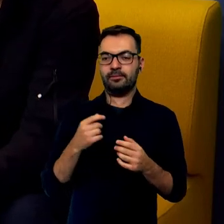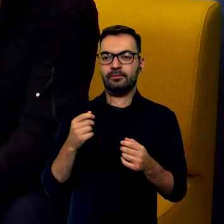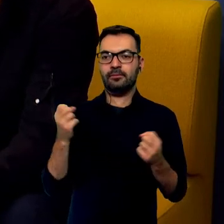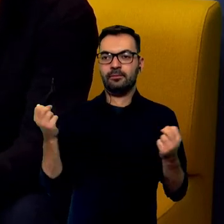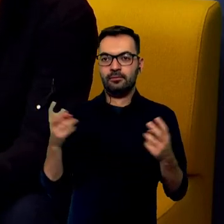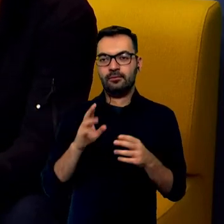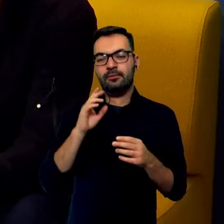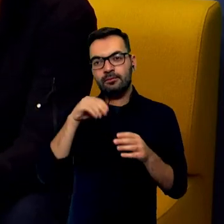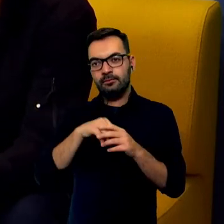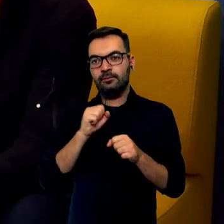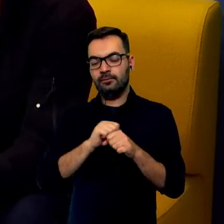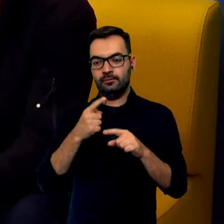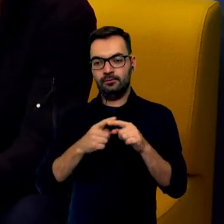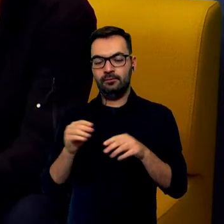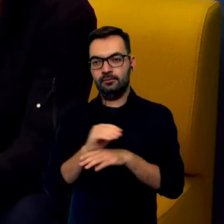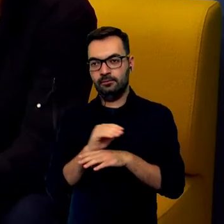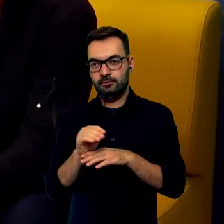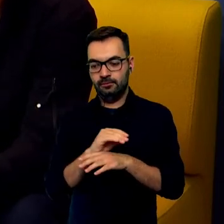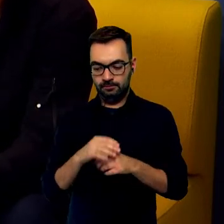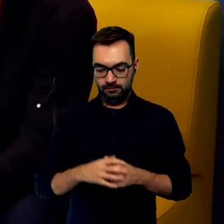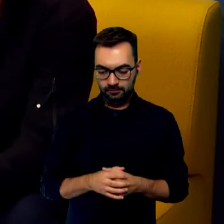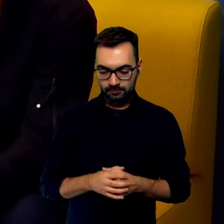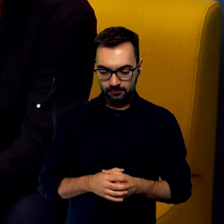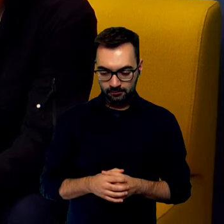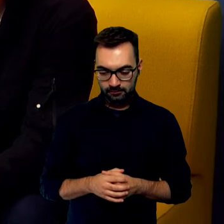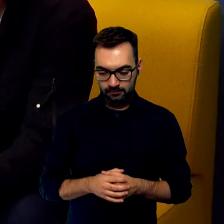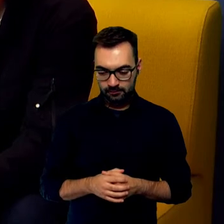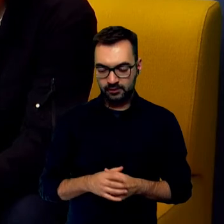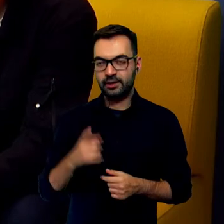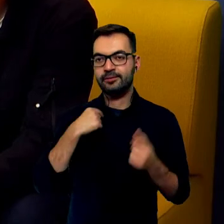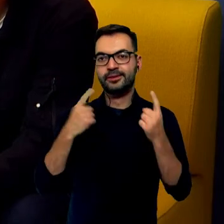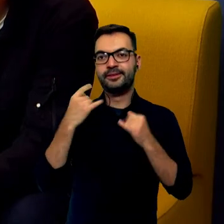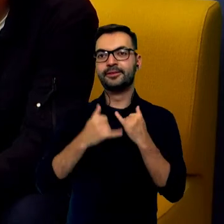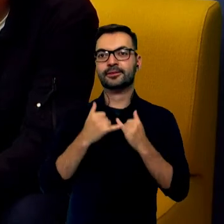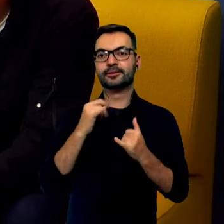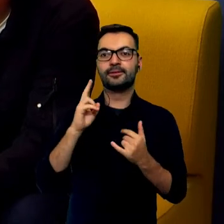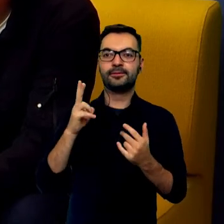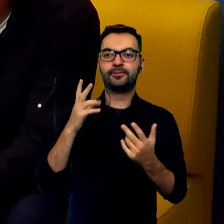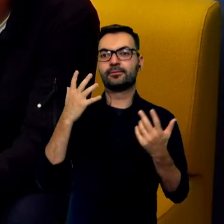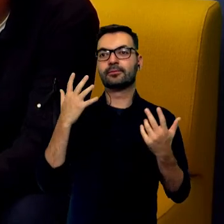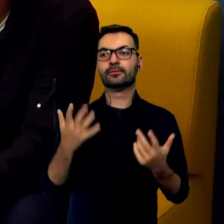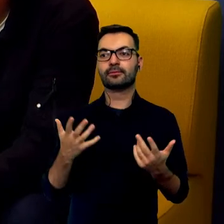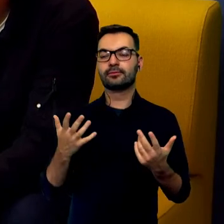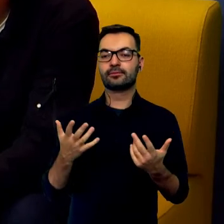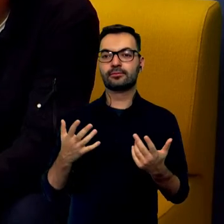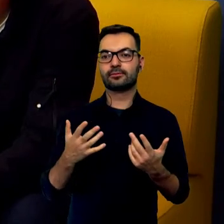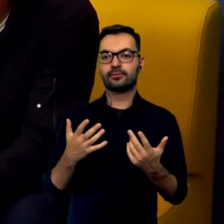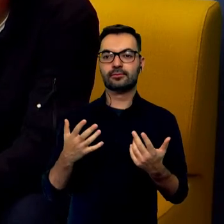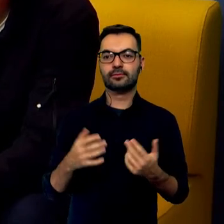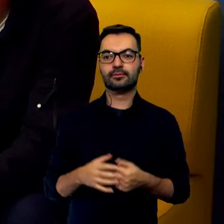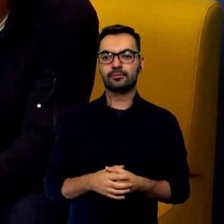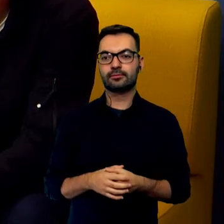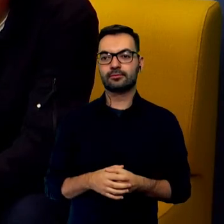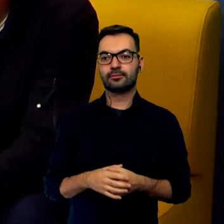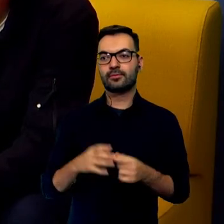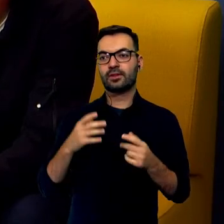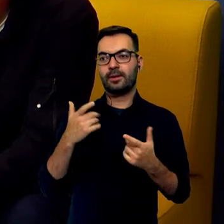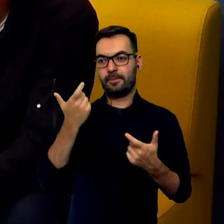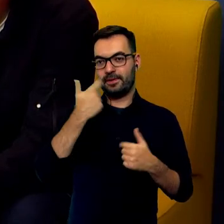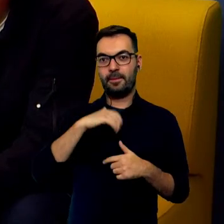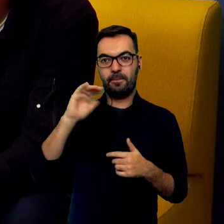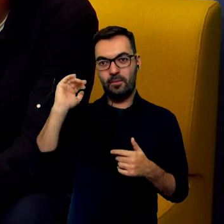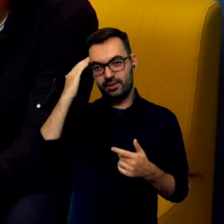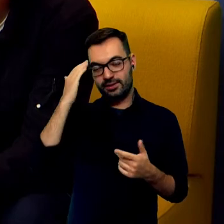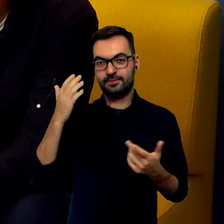rolę kina, że to kino może pomagać ludziom, ale pomyślałem, że jeżeli ktoś by chciał tak naprawdę trochę poznać